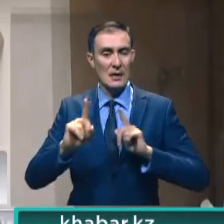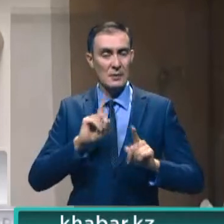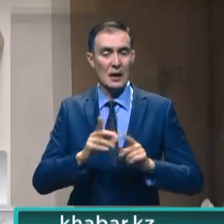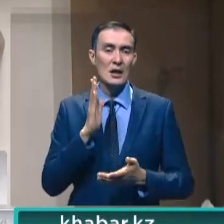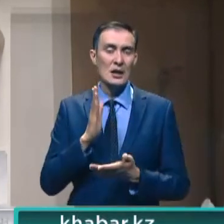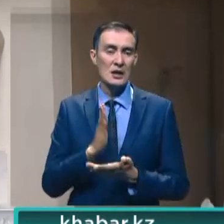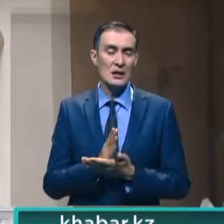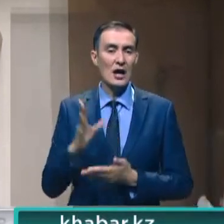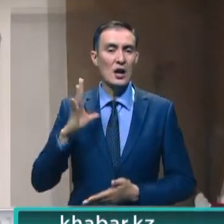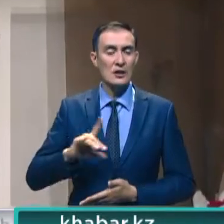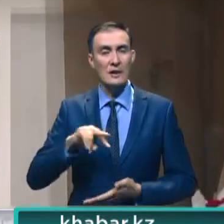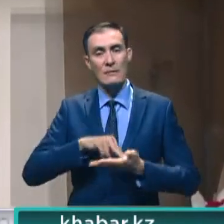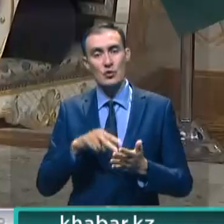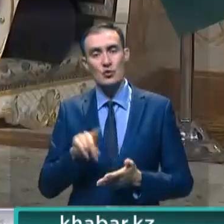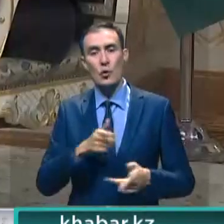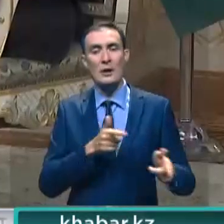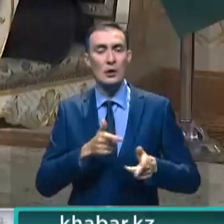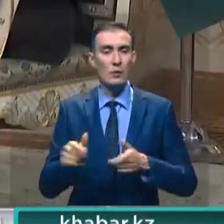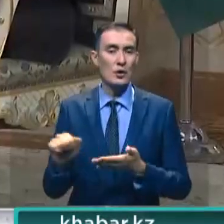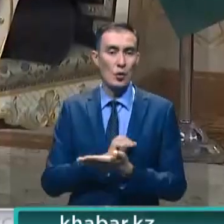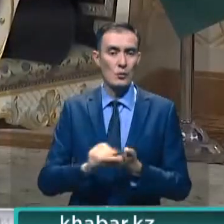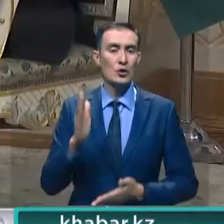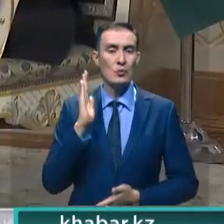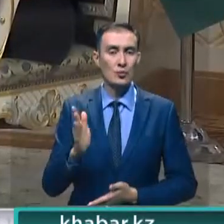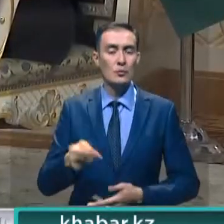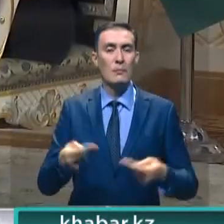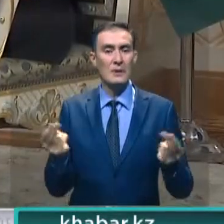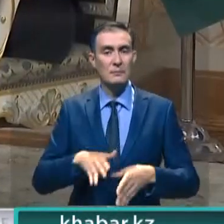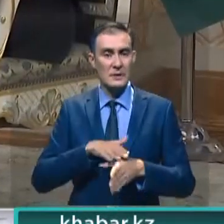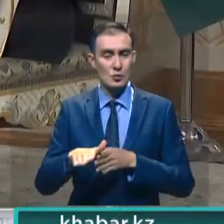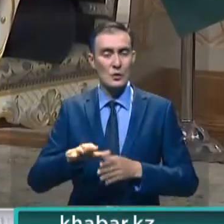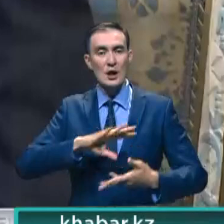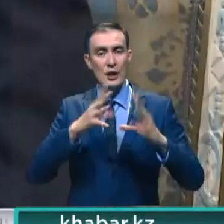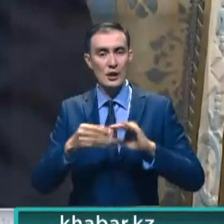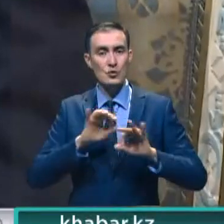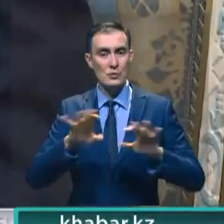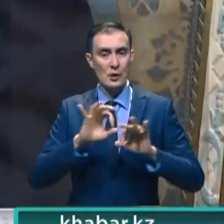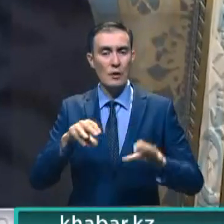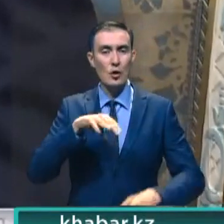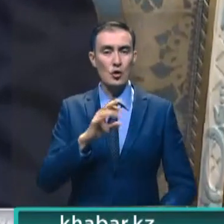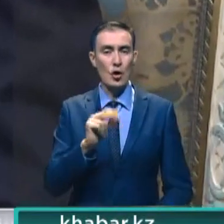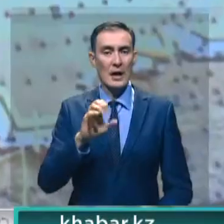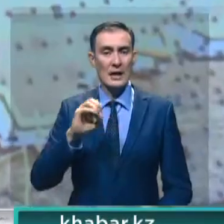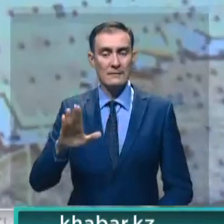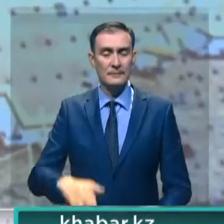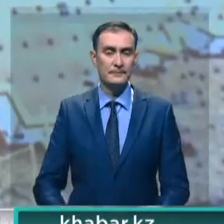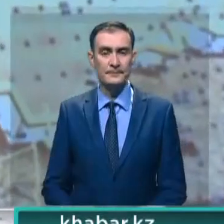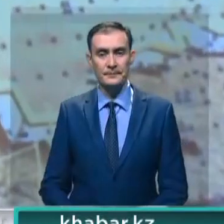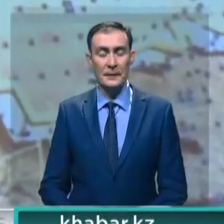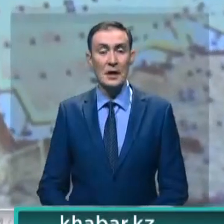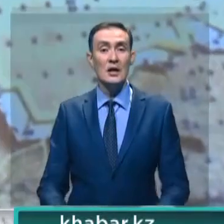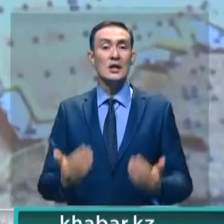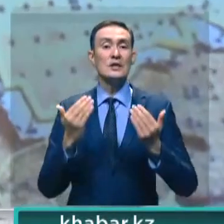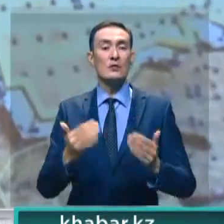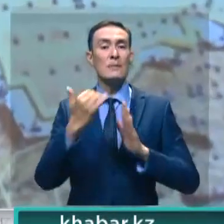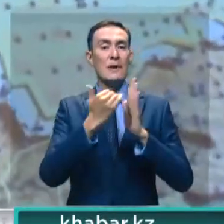саммитах. Есть ожидание, что все подготовленные документы будут подписаны, резюмировал Токаев. И сегодня